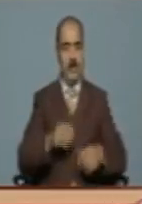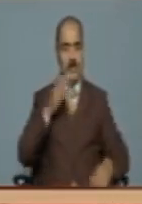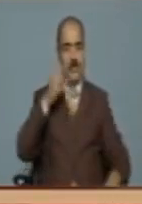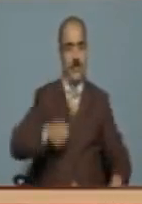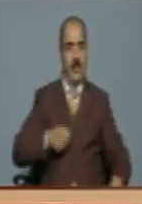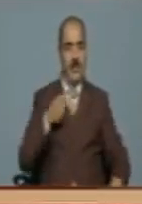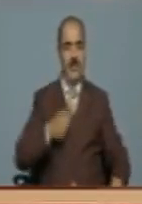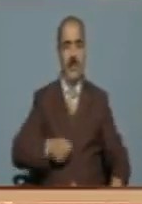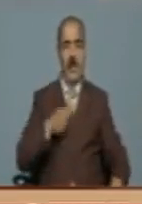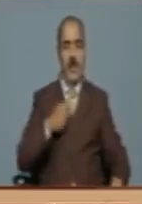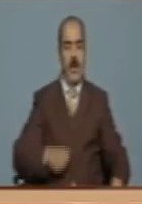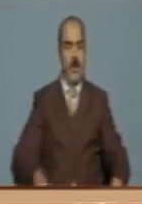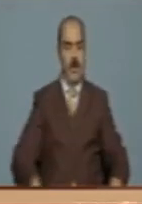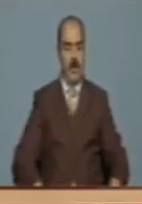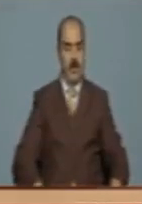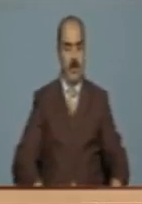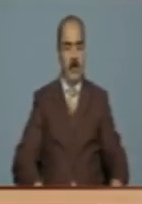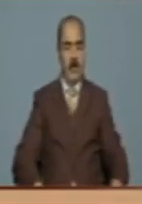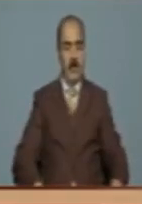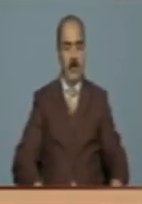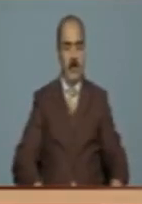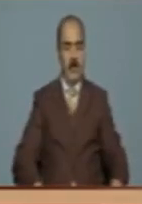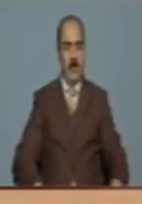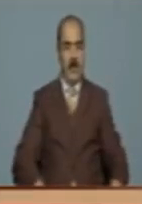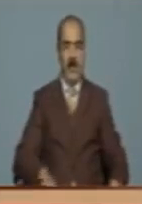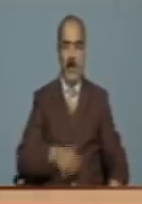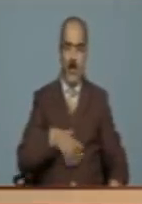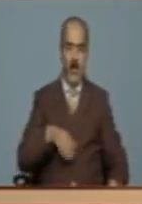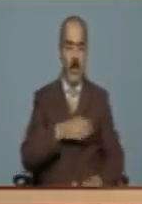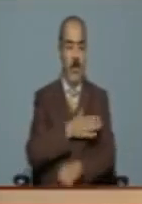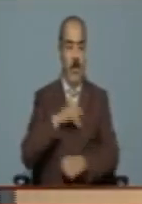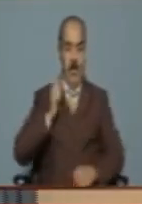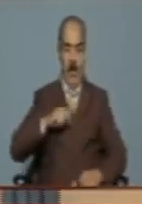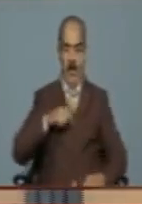بخالص الشكر والتقدير لكل قضاة مصر الأجلاء